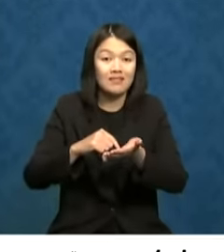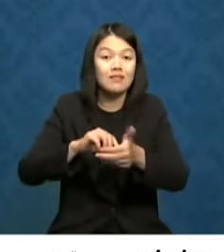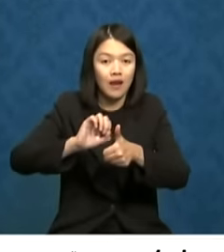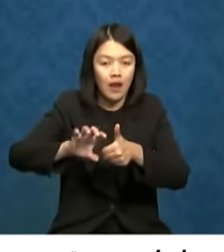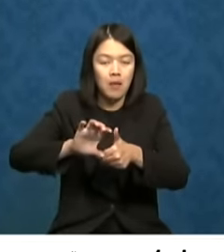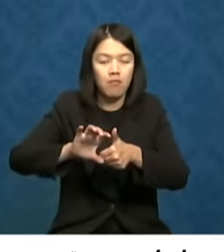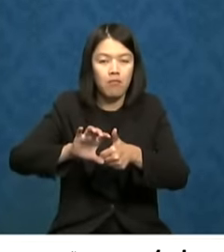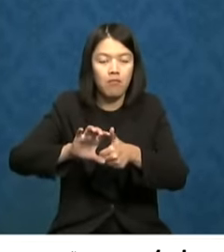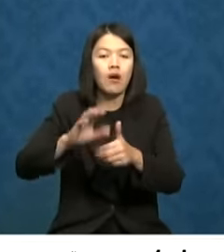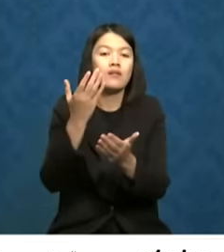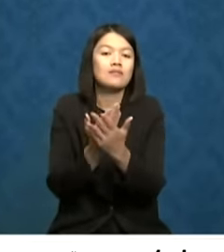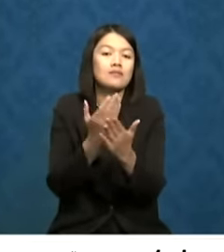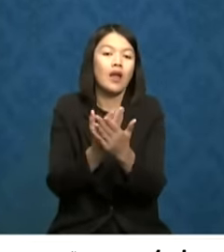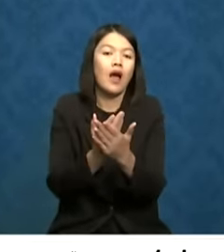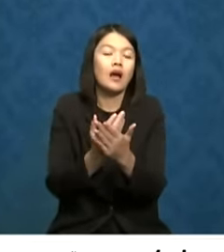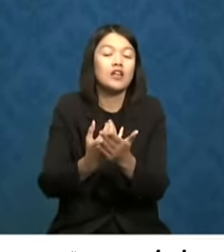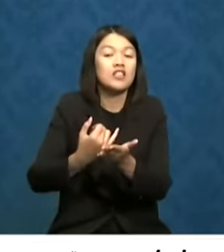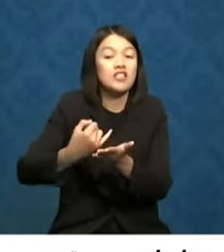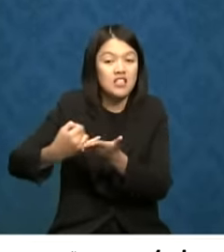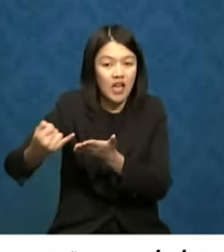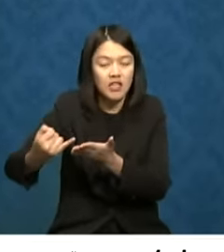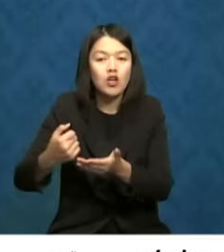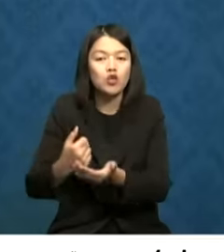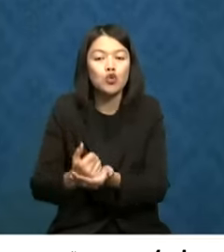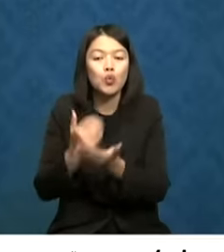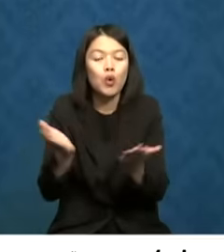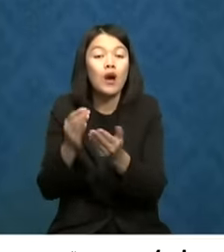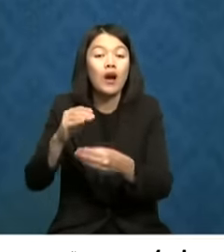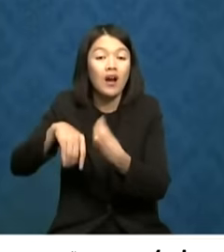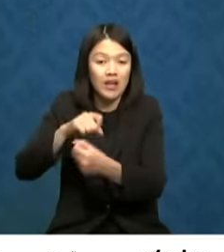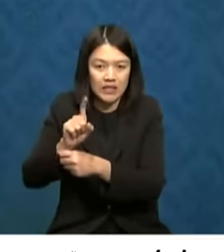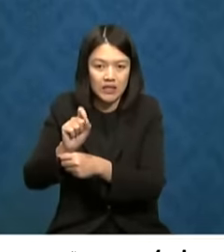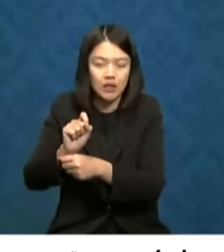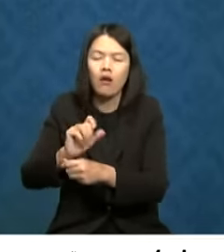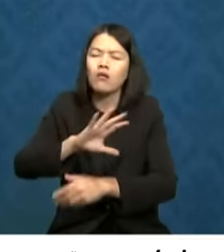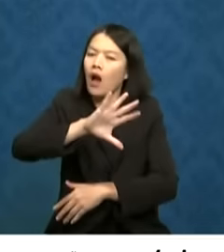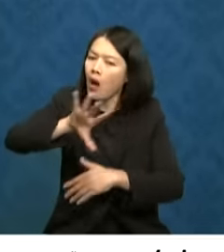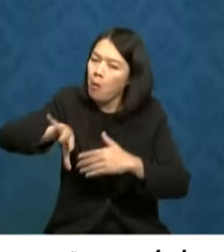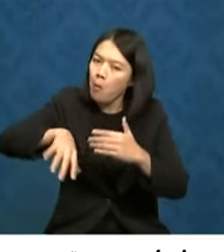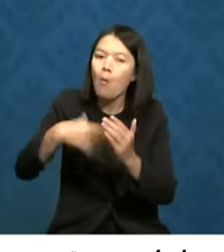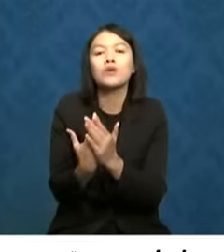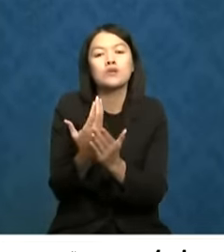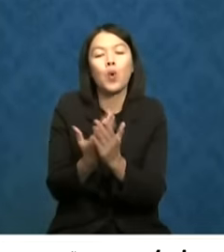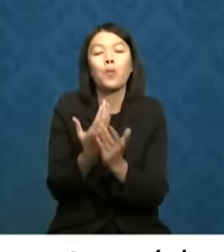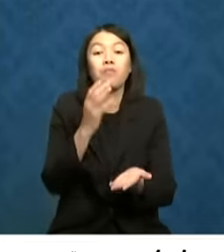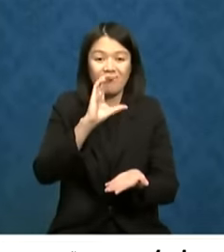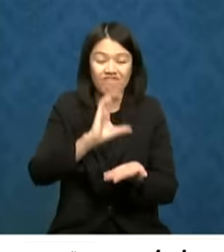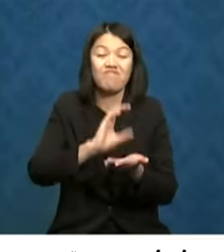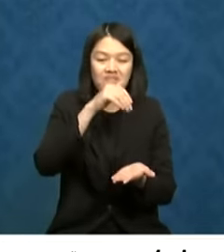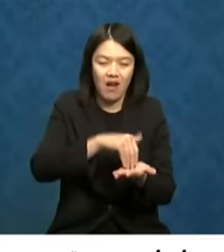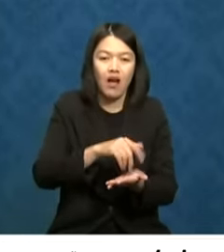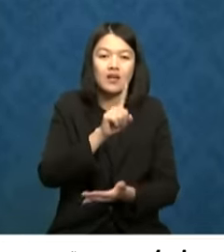ให้ตัดรายการค่าใช้จ่ายเพื่อการกระตุ้นเศรษฐกิจทั้งหมดในงบกลาง